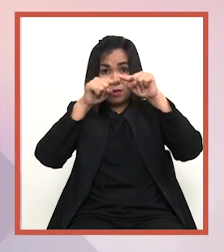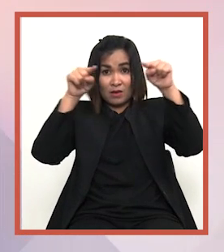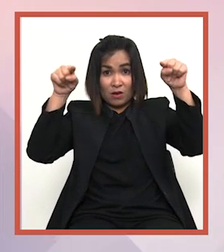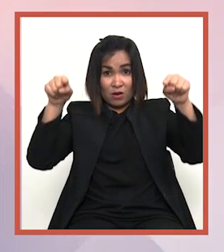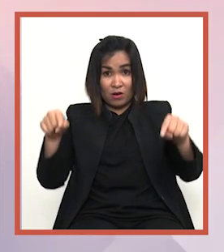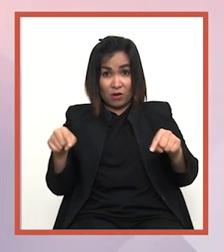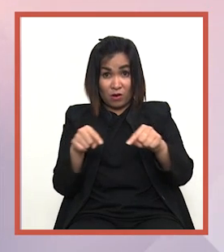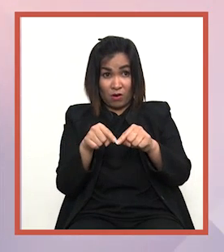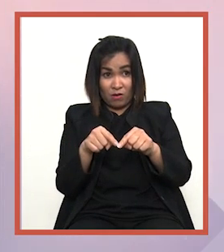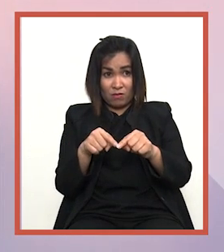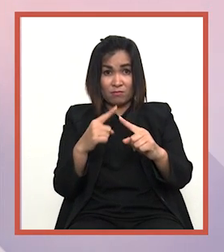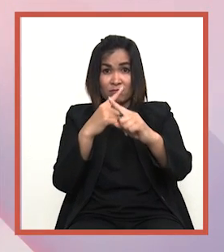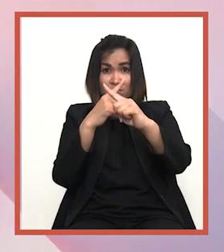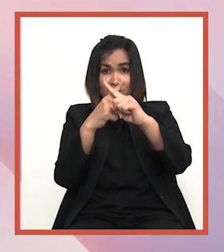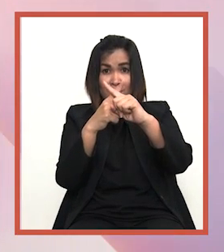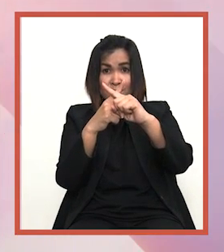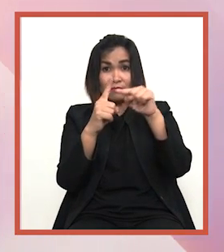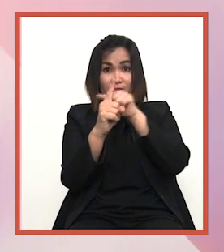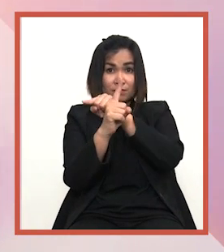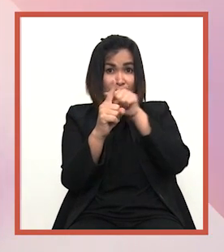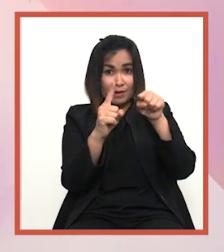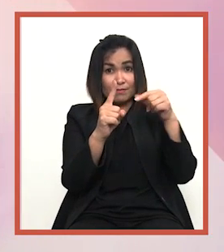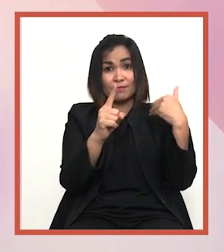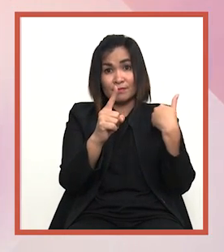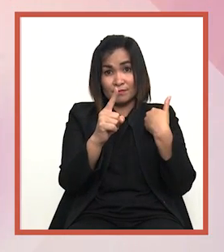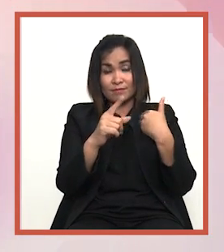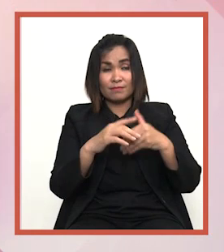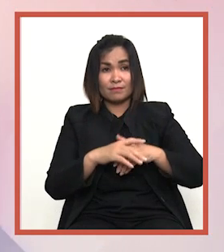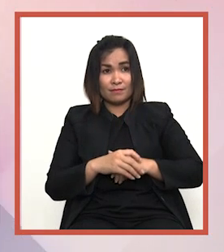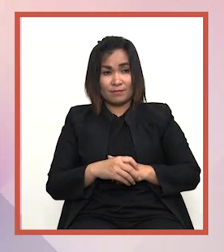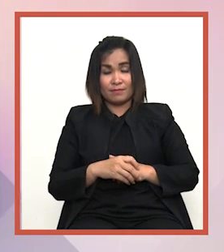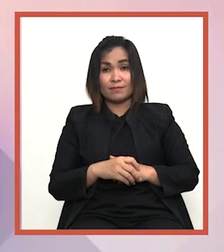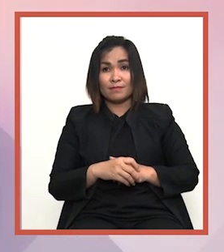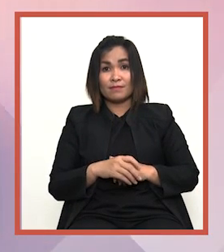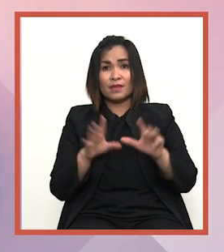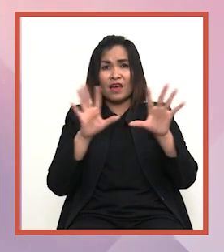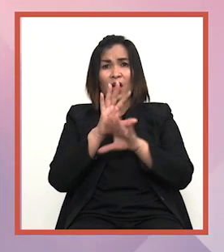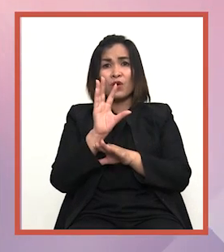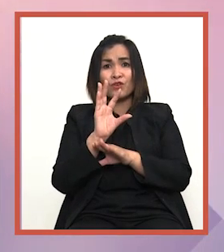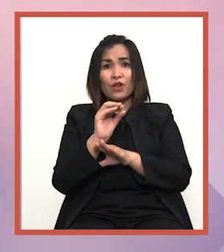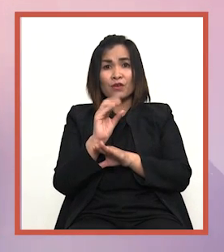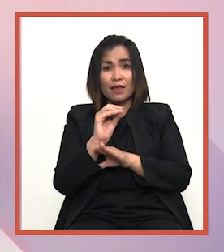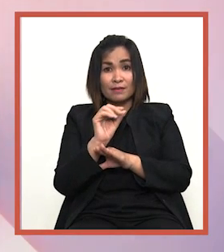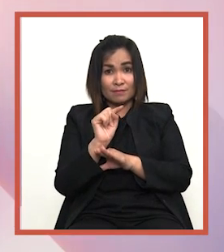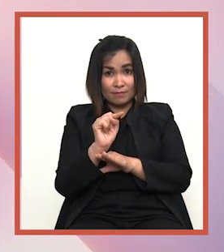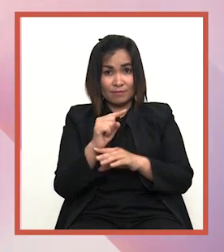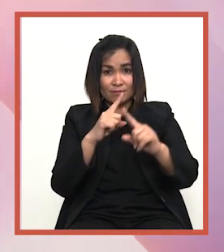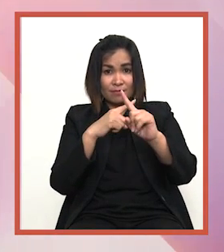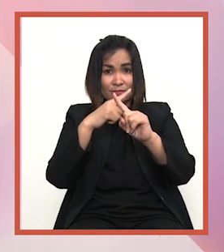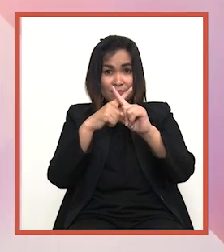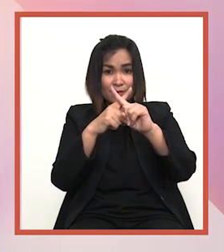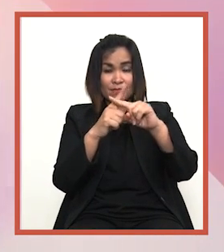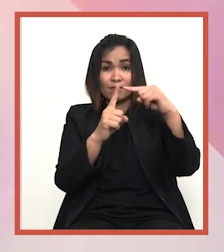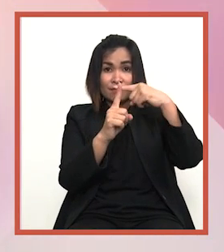กรณ์อยู่ด้านนอกนะครับแล้วก็จะมีนะครับลักษณะคล้ายๆกับดอกจันนะครับอยู่ด้านในนะครับก็คือจะมีขีดลากตัดกันทั้งหม